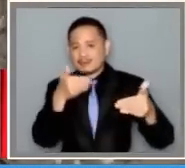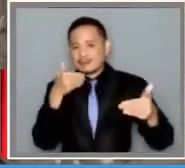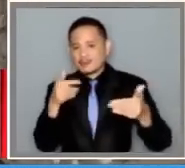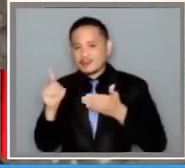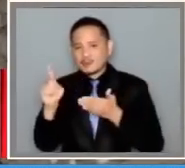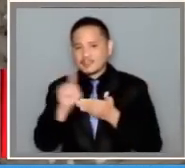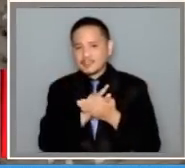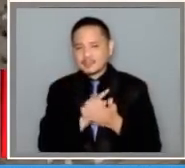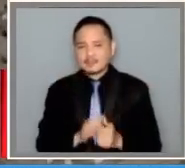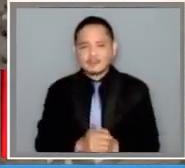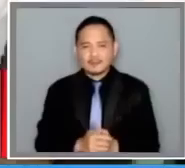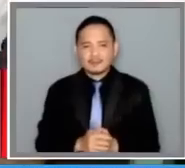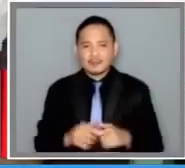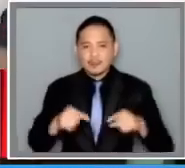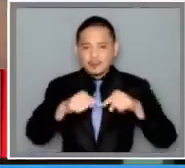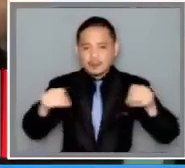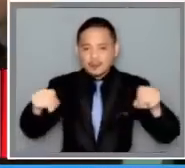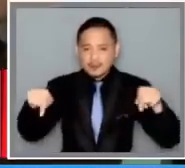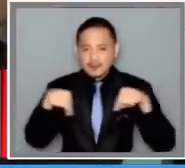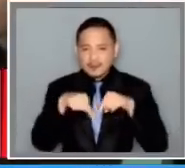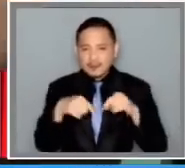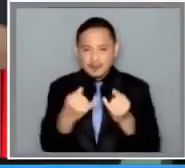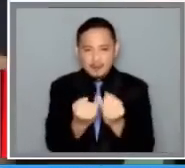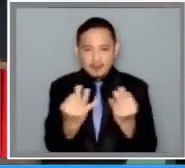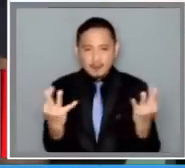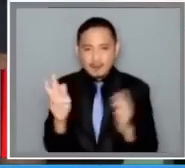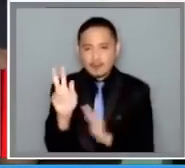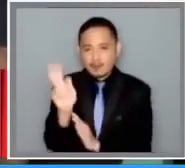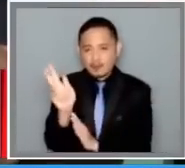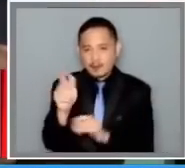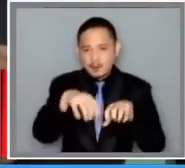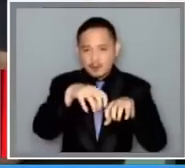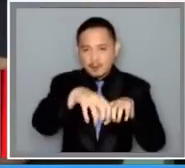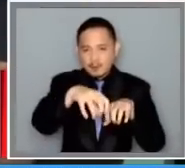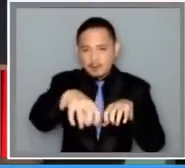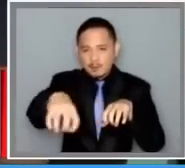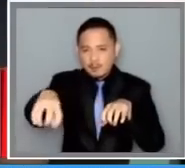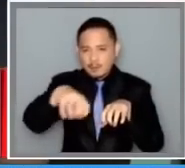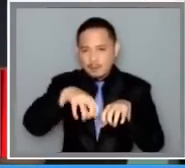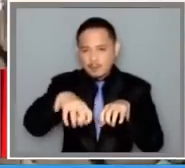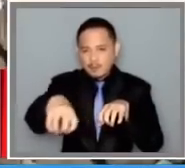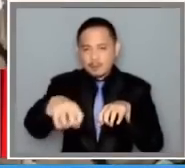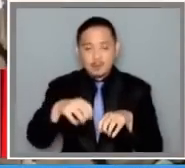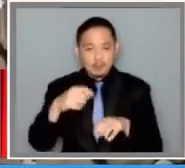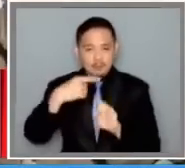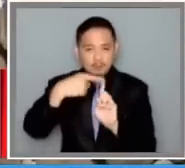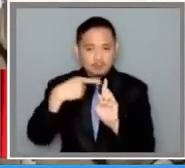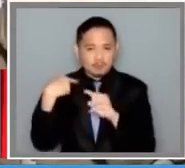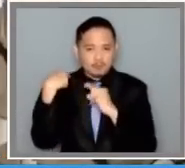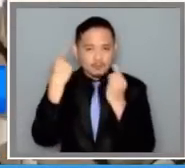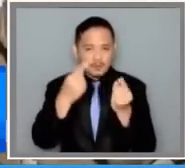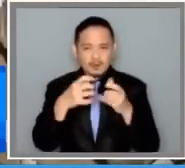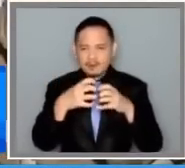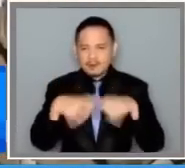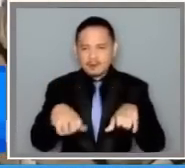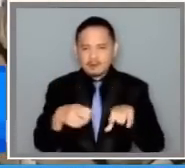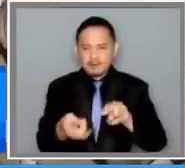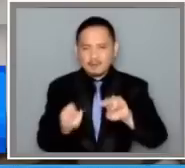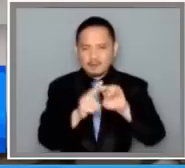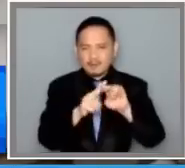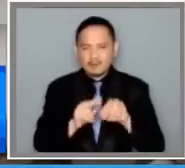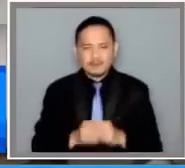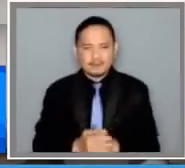may 30 piraso ng itlog. Sabi ng mga nagtitinda, mag-iisang buwan na raw mataas ang presyo ng itlog. Sabi po ng farm, kulang daw